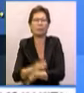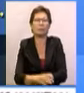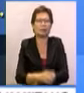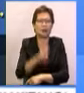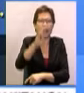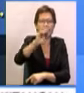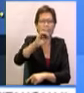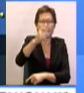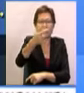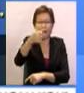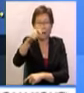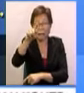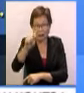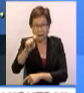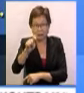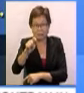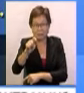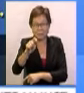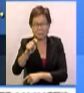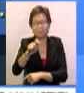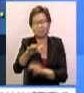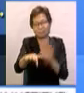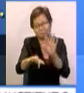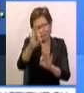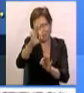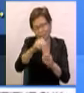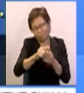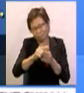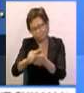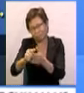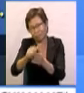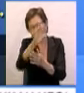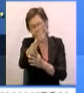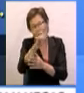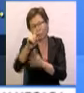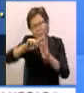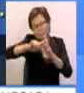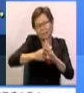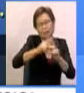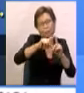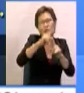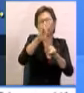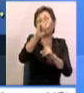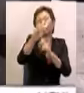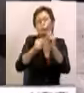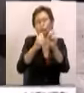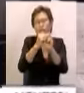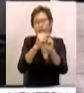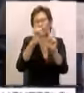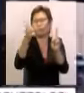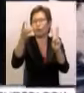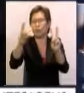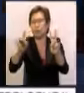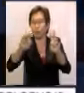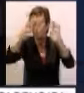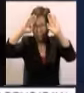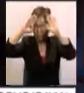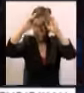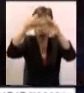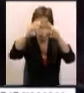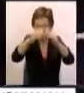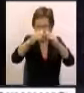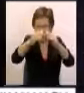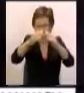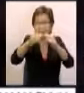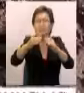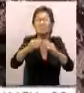Megat Zaharuddin Megat Muhammad Nur dilantik menerajui FELDA bermula Julai tahun ini. Antara fokus utama